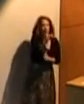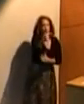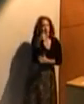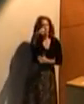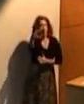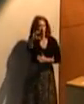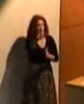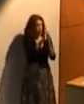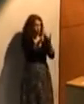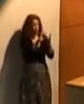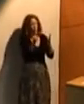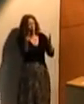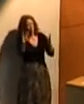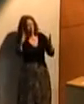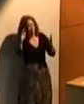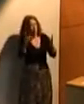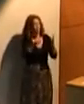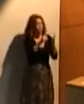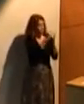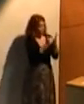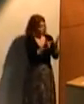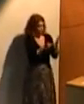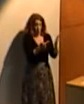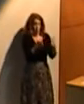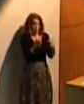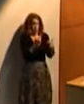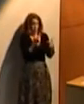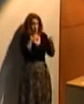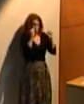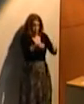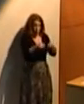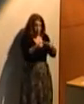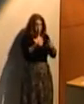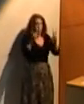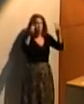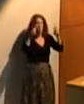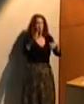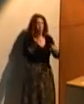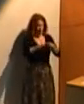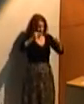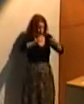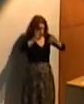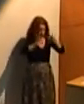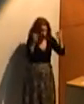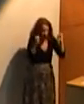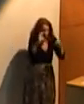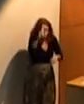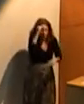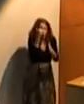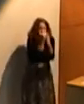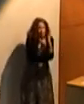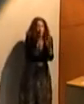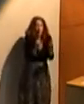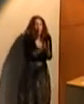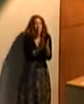puis ça qu'il a eu avec ses lettres je vais décoder je vais lire le livre de nature il ça c'est extrêmement intéressant une autre expérience